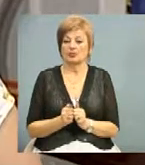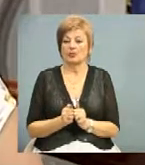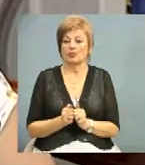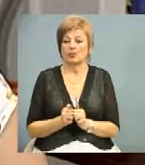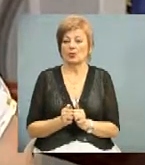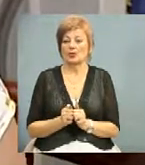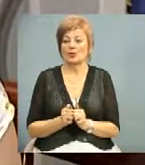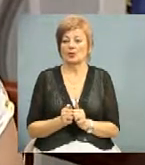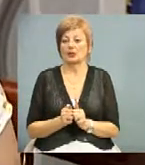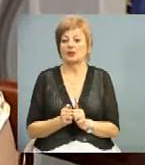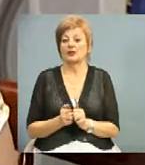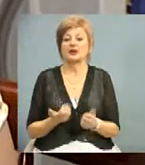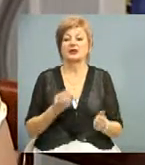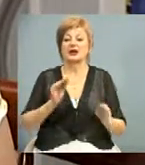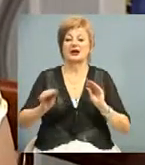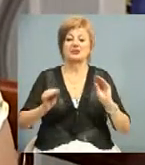де розположені